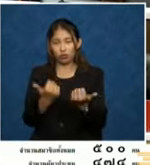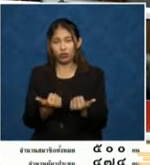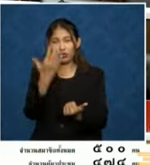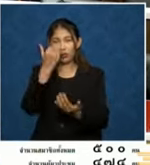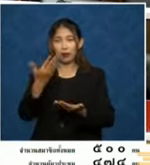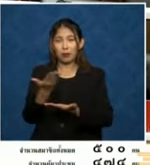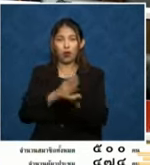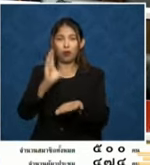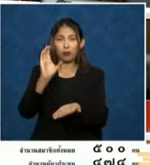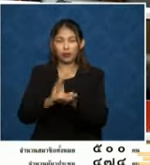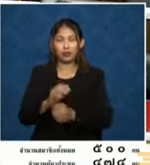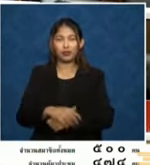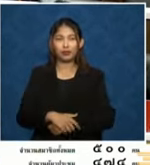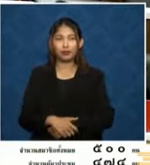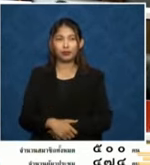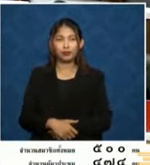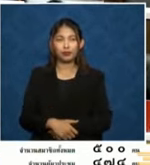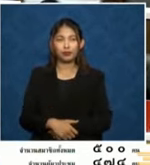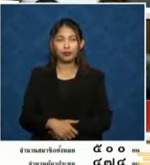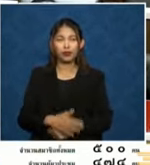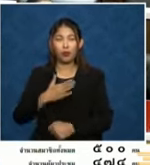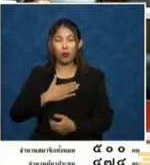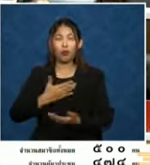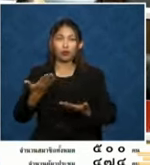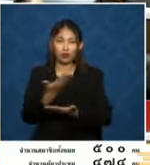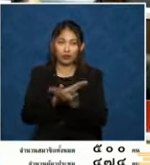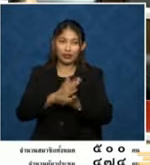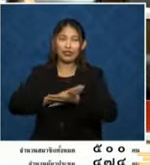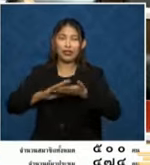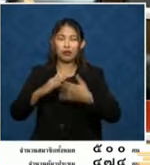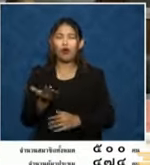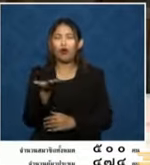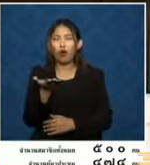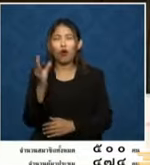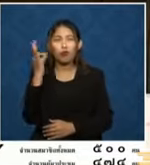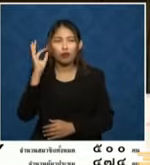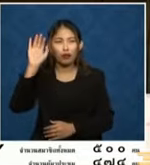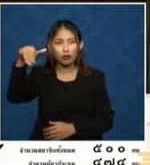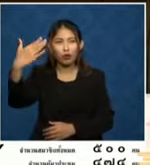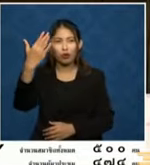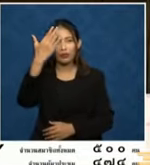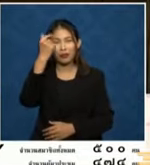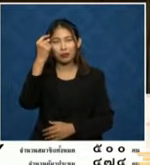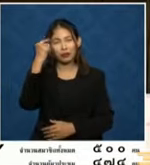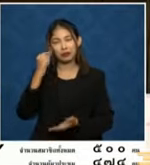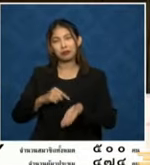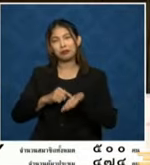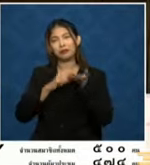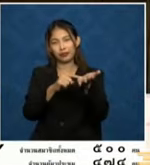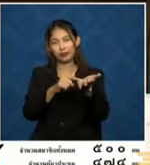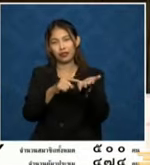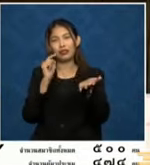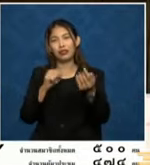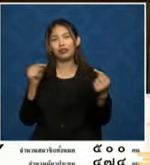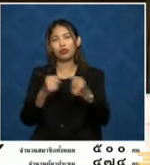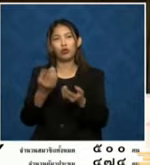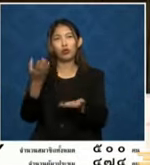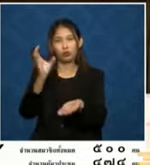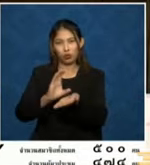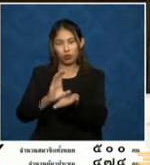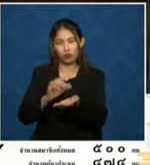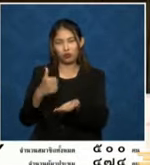านั้นเองครับ ผมไม่แน่ใจแล้วนะครับเดี๋ยวขอลองฟังต่อก่อนนะครับผมเชื่อว่าก็จะเป็นการนำเสนอที่ยังอยู่ในเนื้อหาอยู่อภิปราย